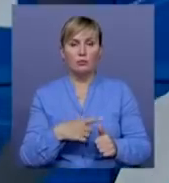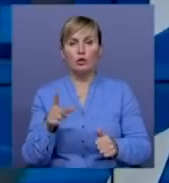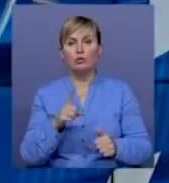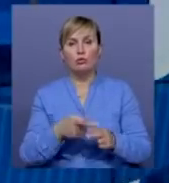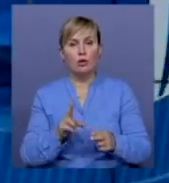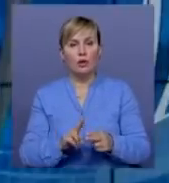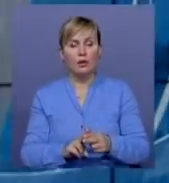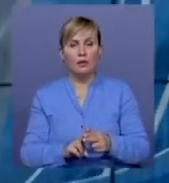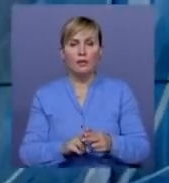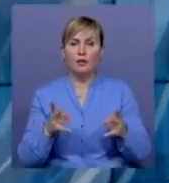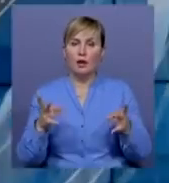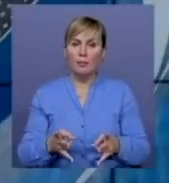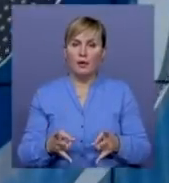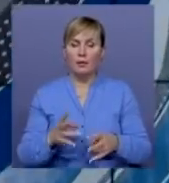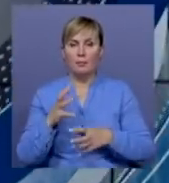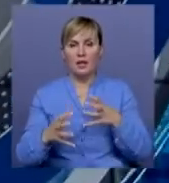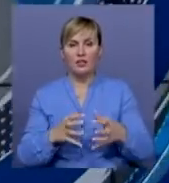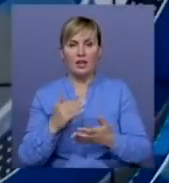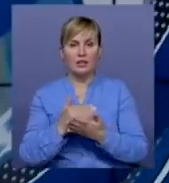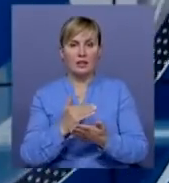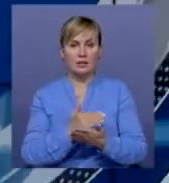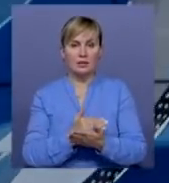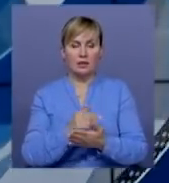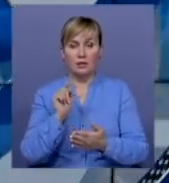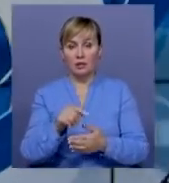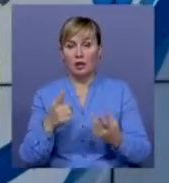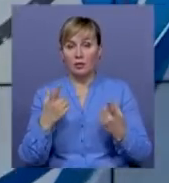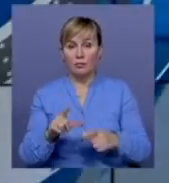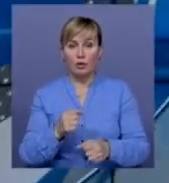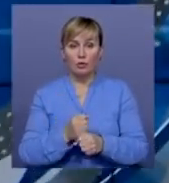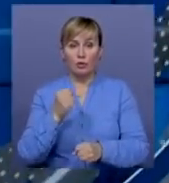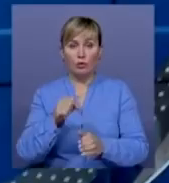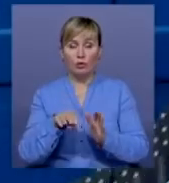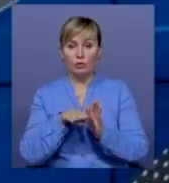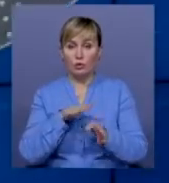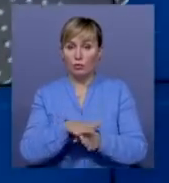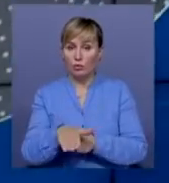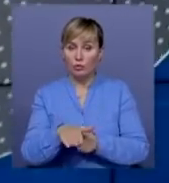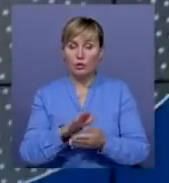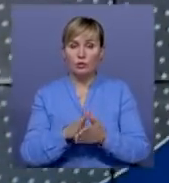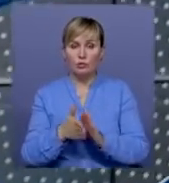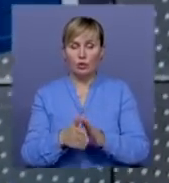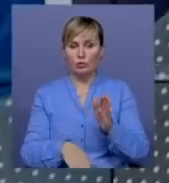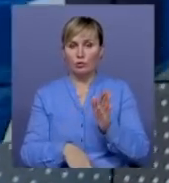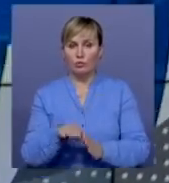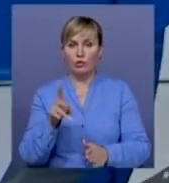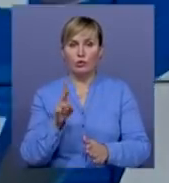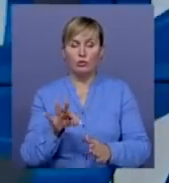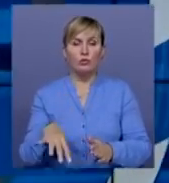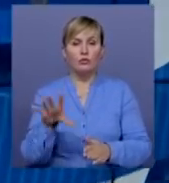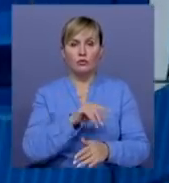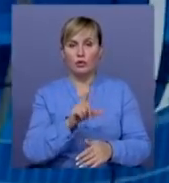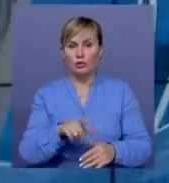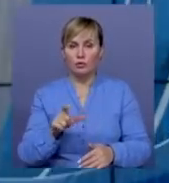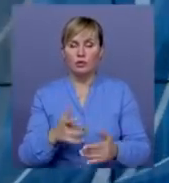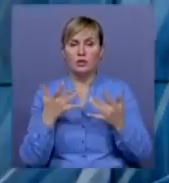это мера необходима, свидетельствует мировая статистика. Там, где его строго соблюдают, ситуация заметно улучшилась. Но все ли жители соблюдают